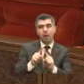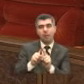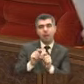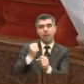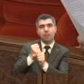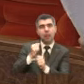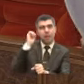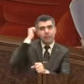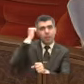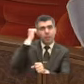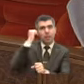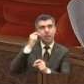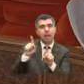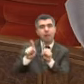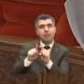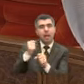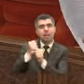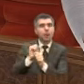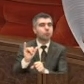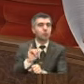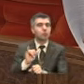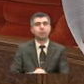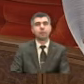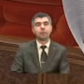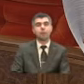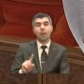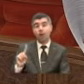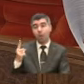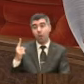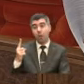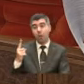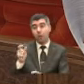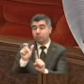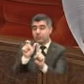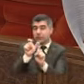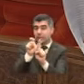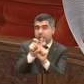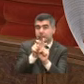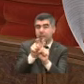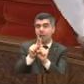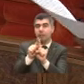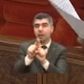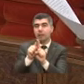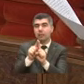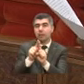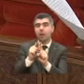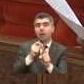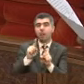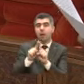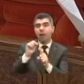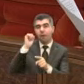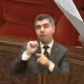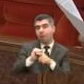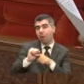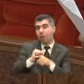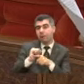المهني تشتغل بالكيفيات التاليه. يتم متابعه الخريجين في المسار المهني ديالهم. انا نقول لك ان